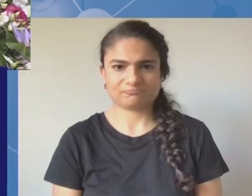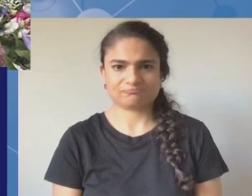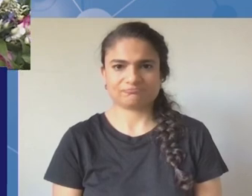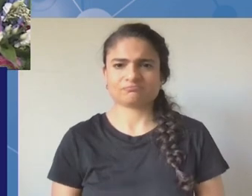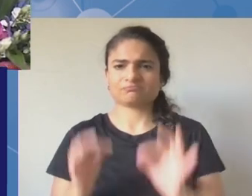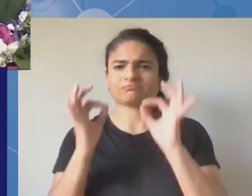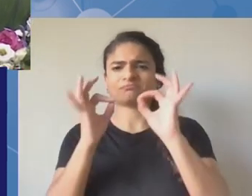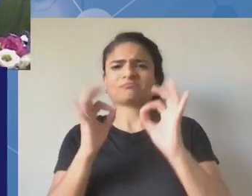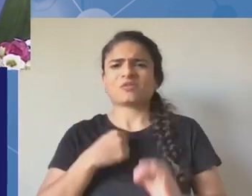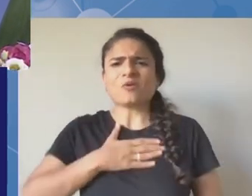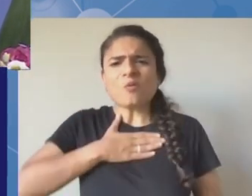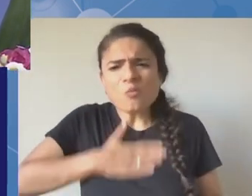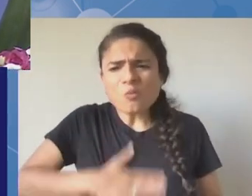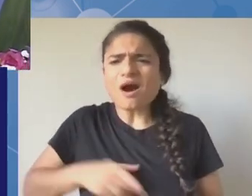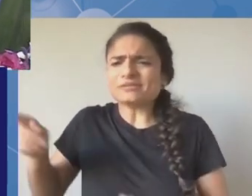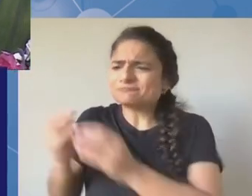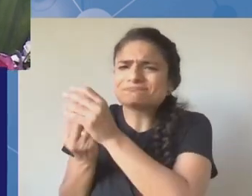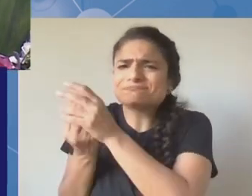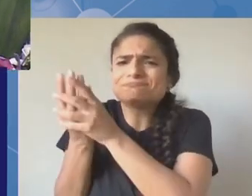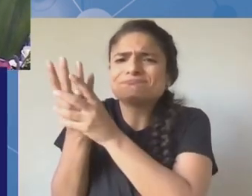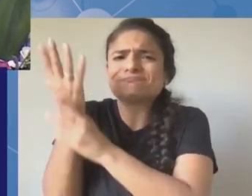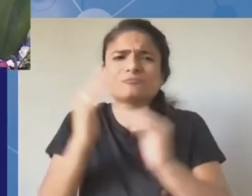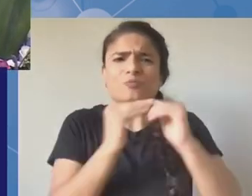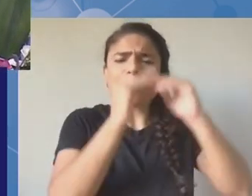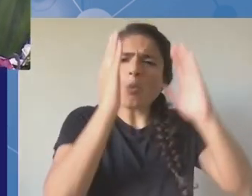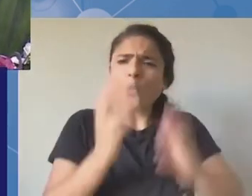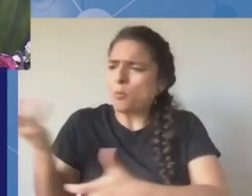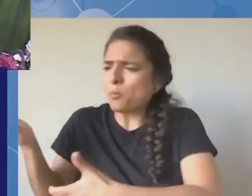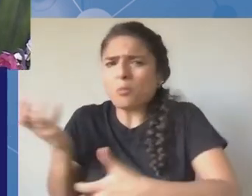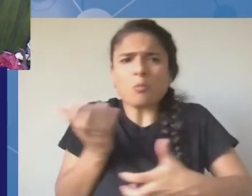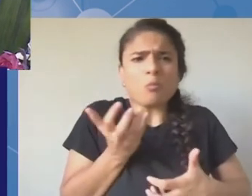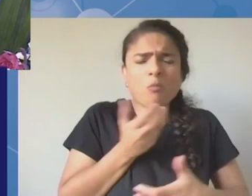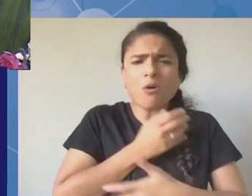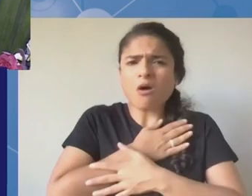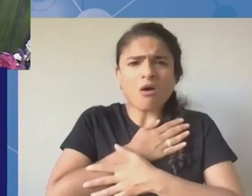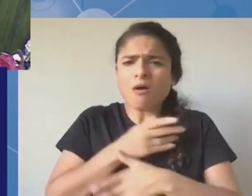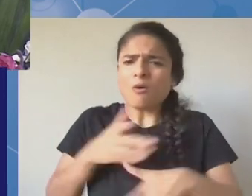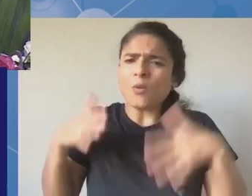أود أن أذهب هذه الزهور إلى بيتي.